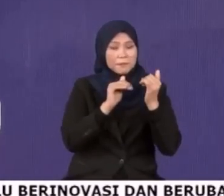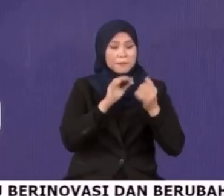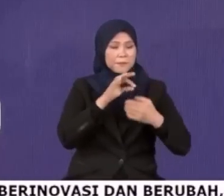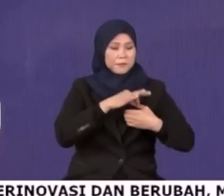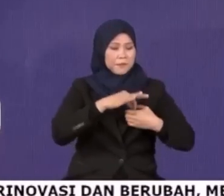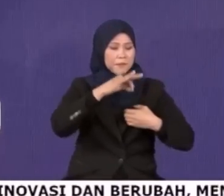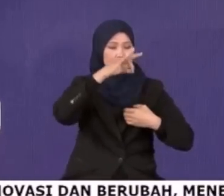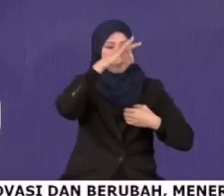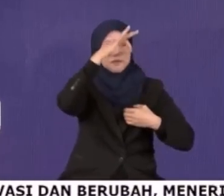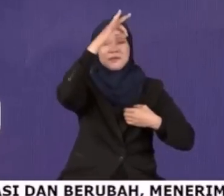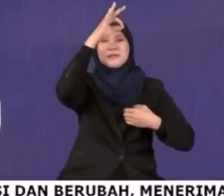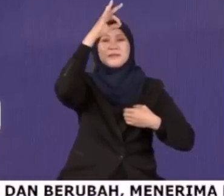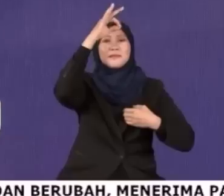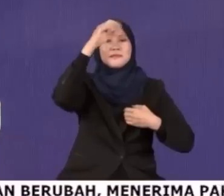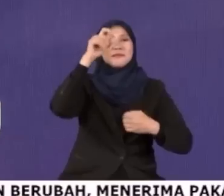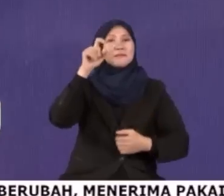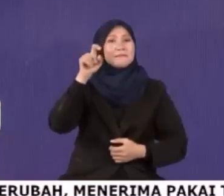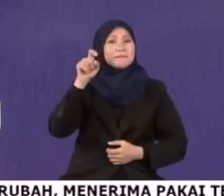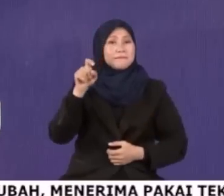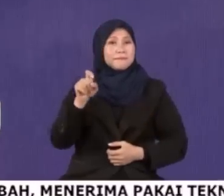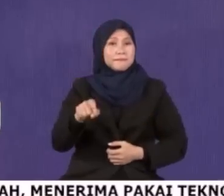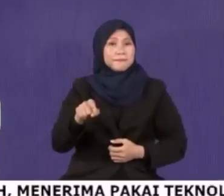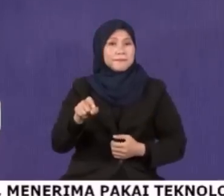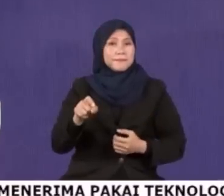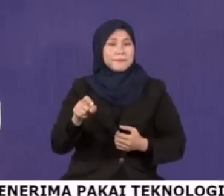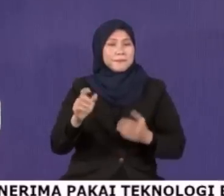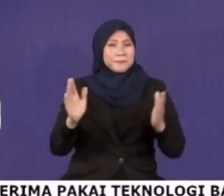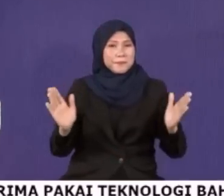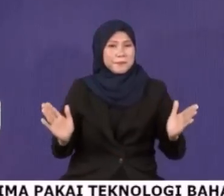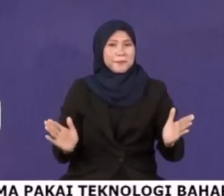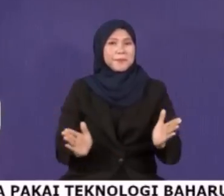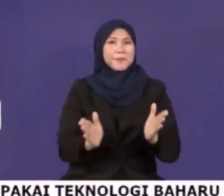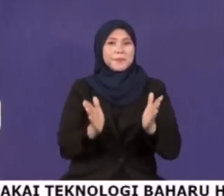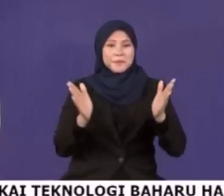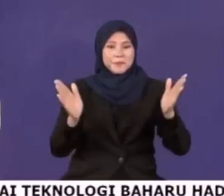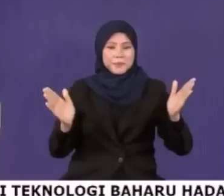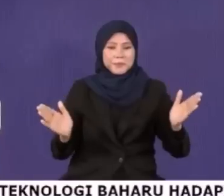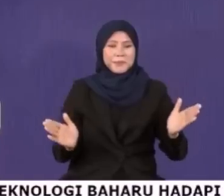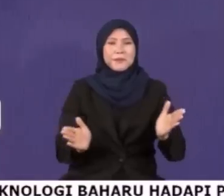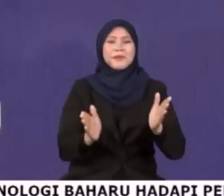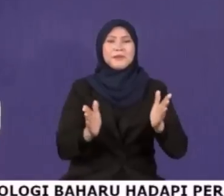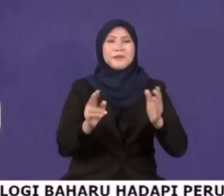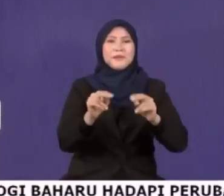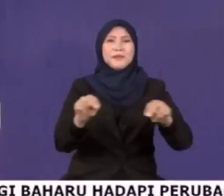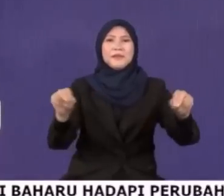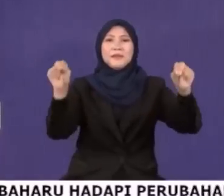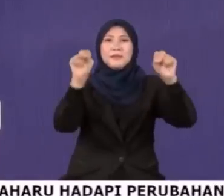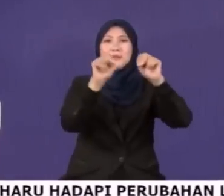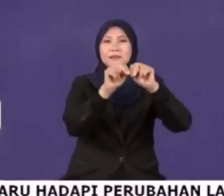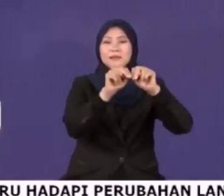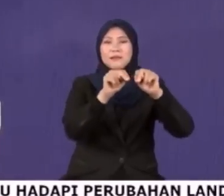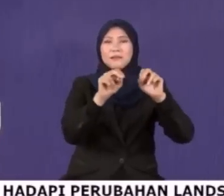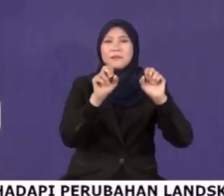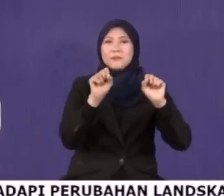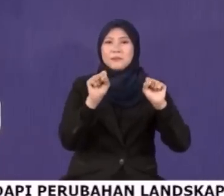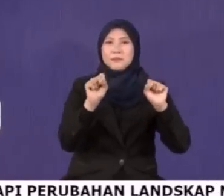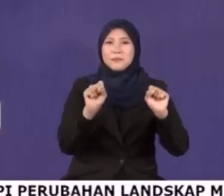yang ditanam itu dengan pemupukan nilai dapat